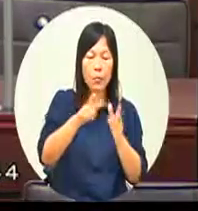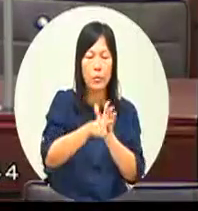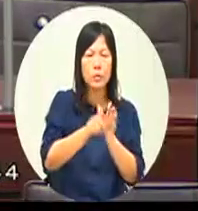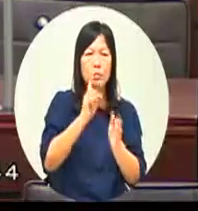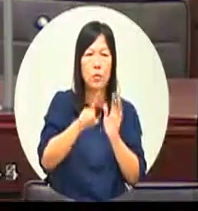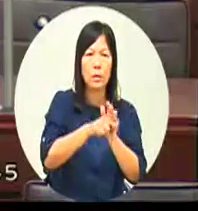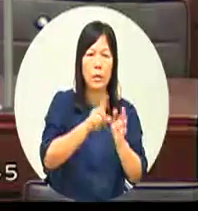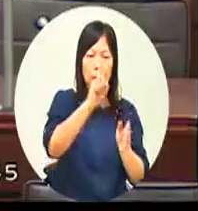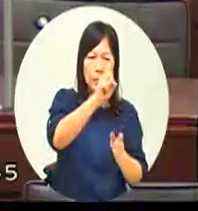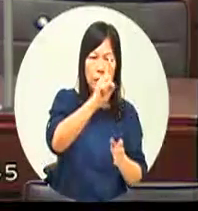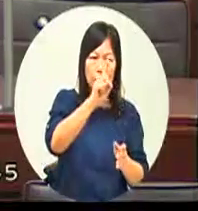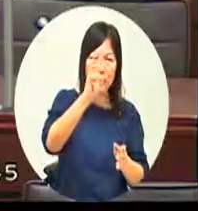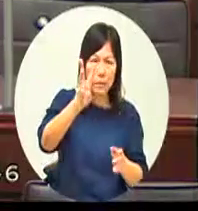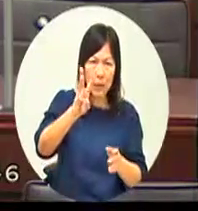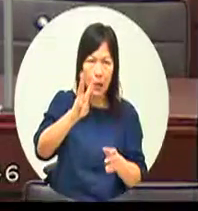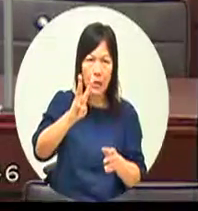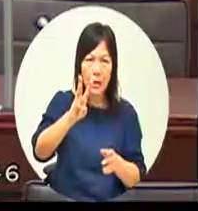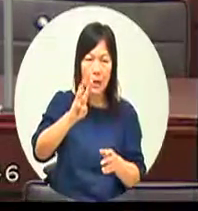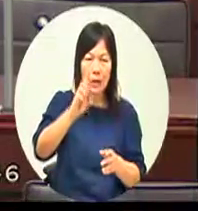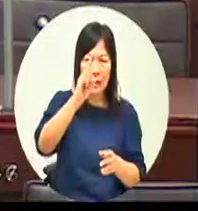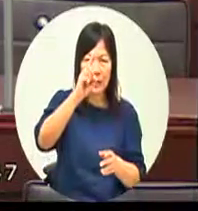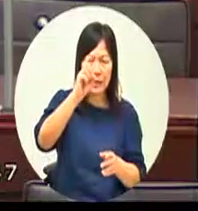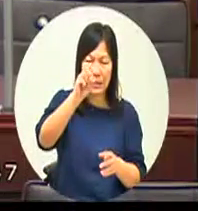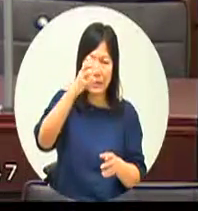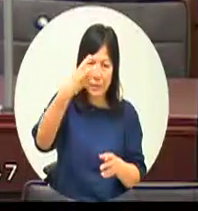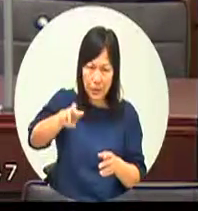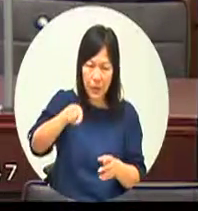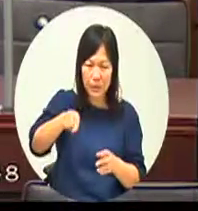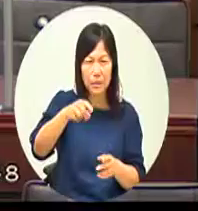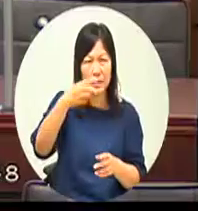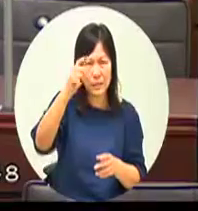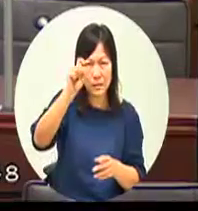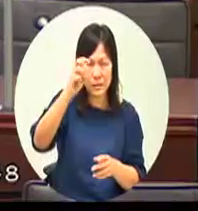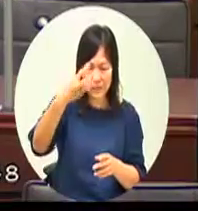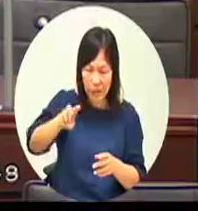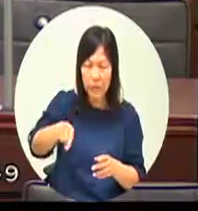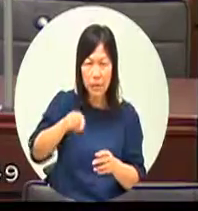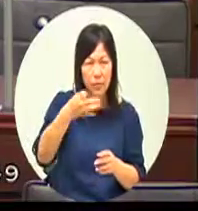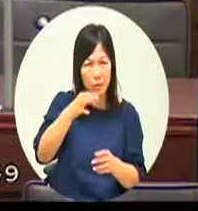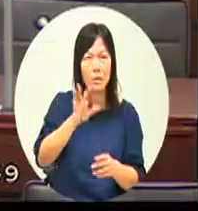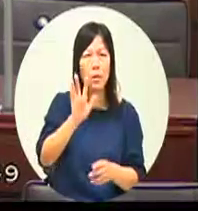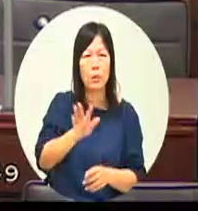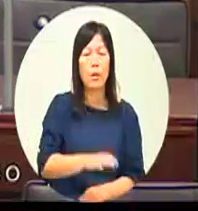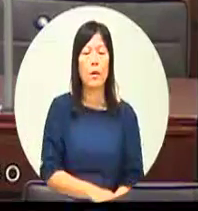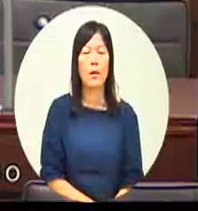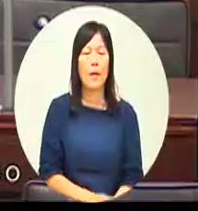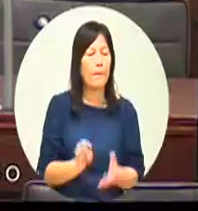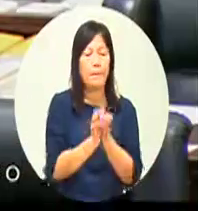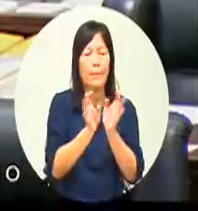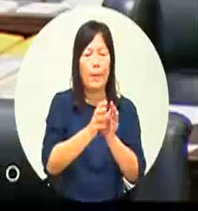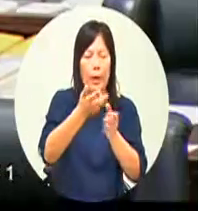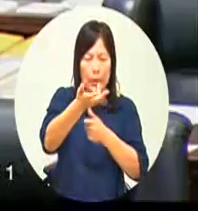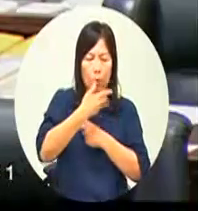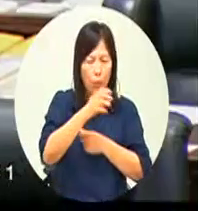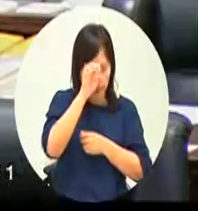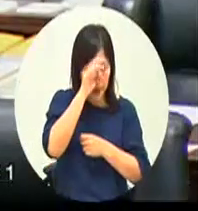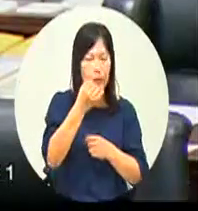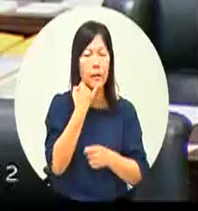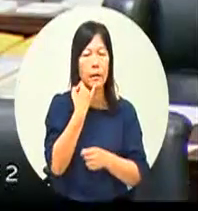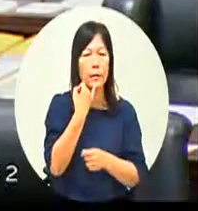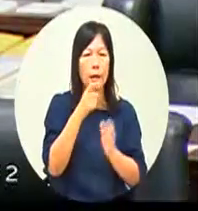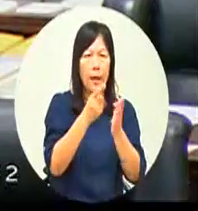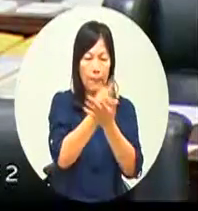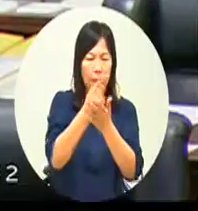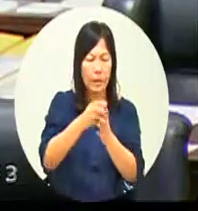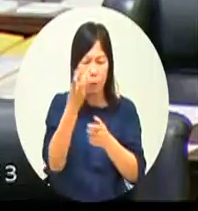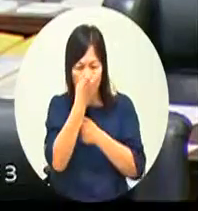一三正在后面的一个零头的这样的。 没关系，你就是把它显现出来让我们看嘛，我们大家都可以